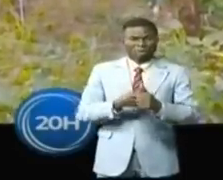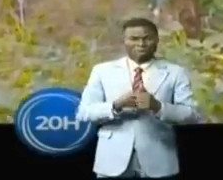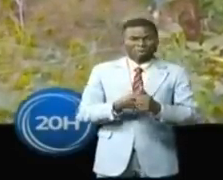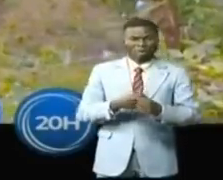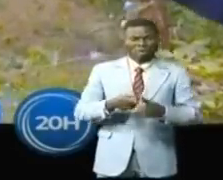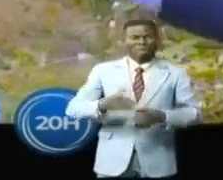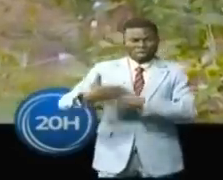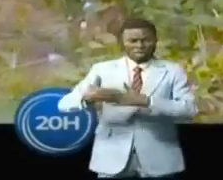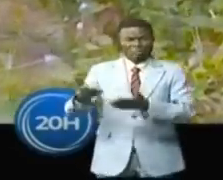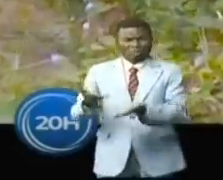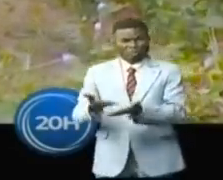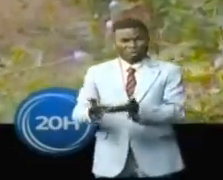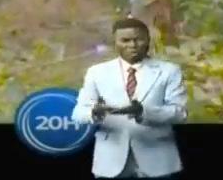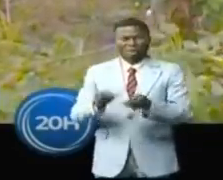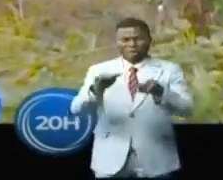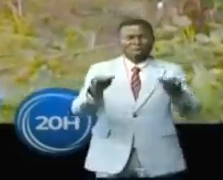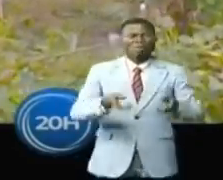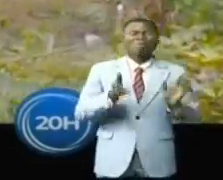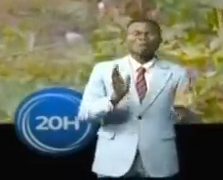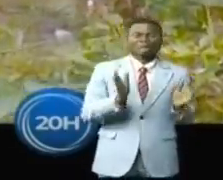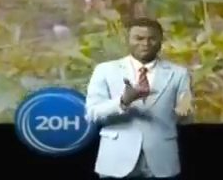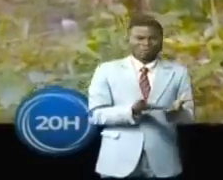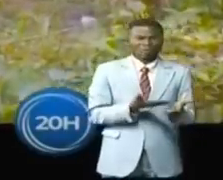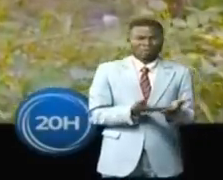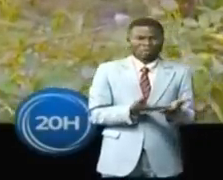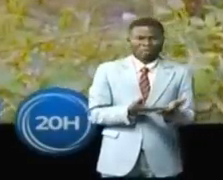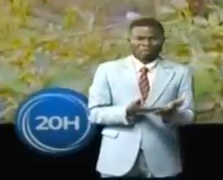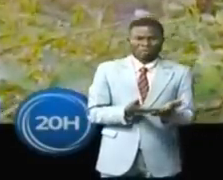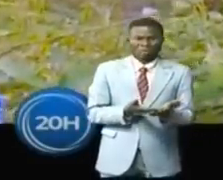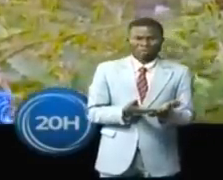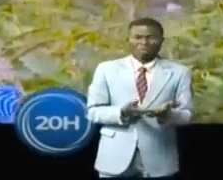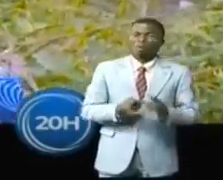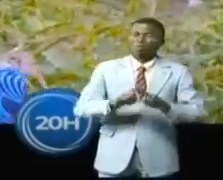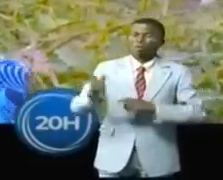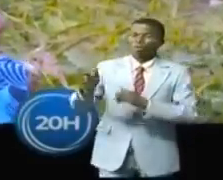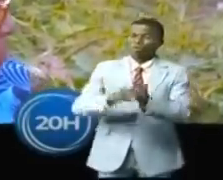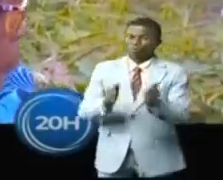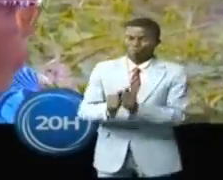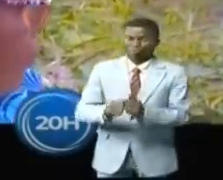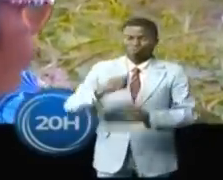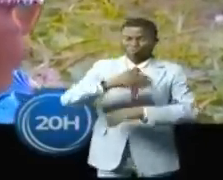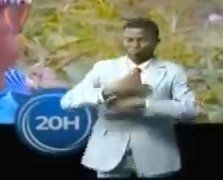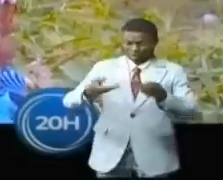même baie. Aux zones et plus au devant là-bas. D'ailleurs, je crois qu'on peut les voir.